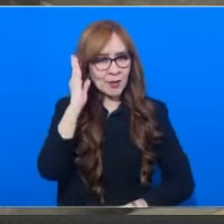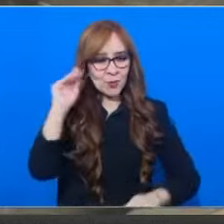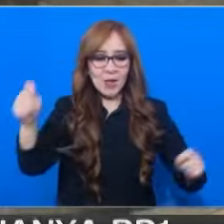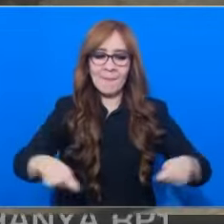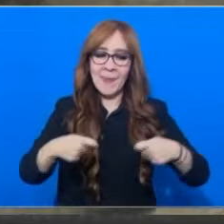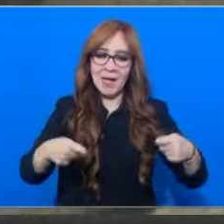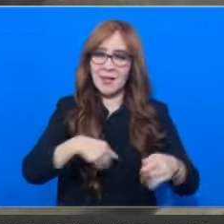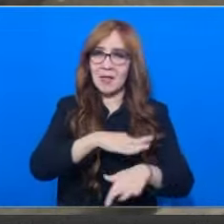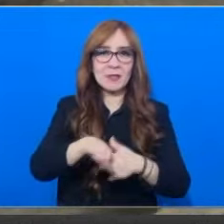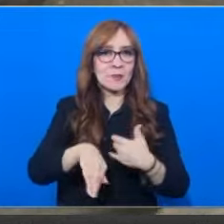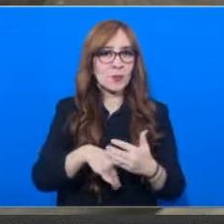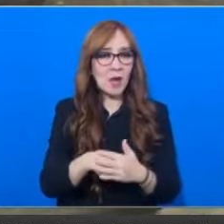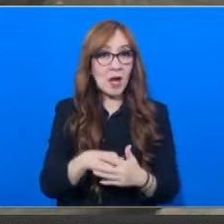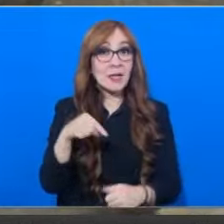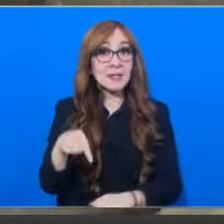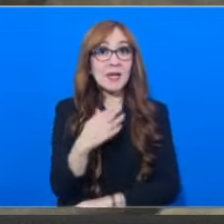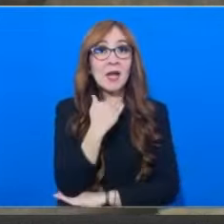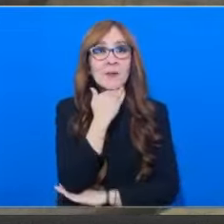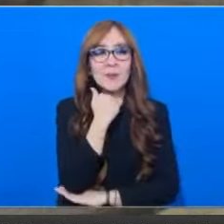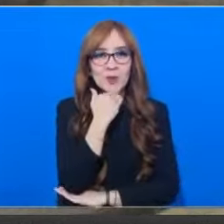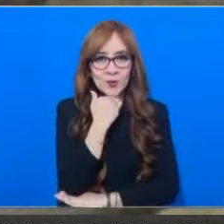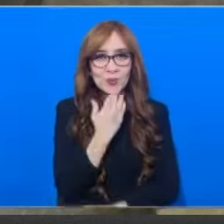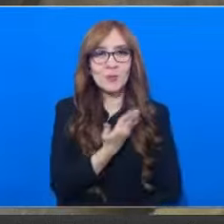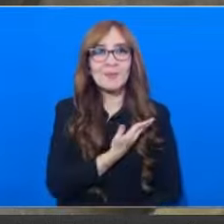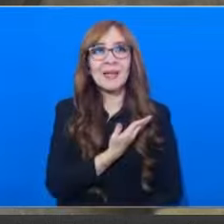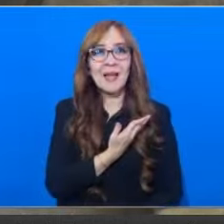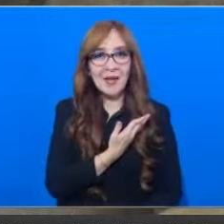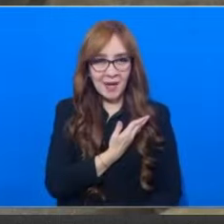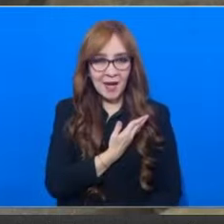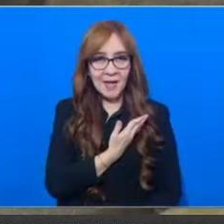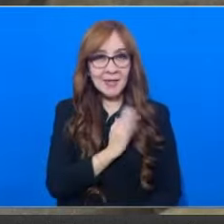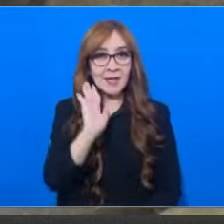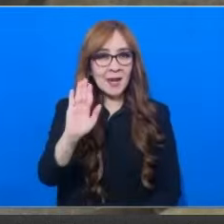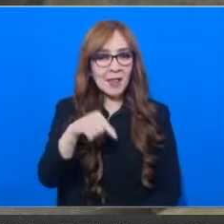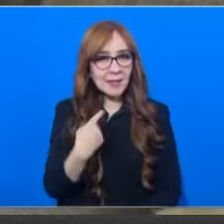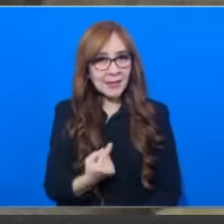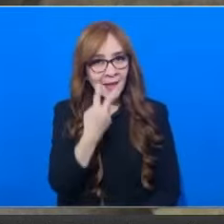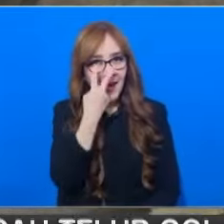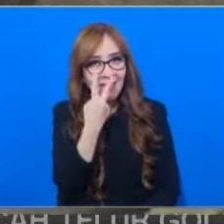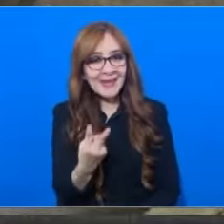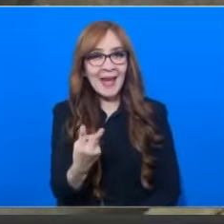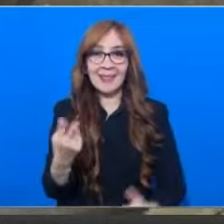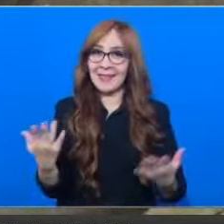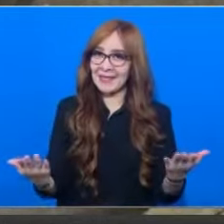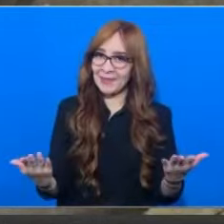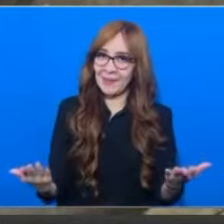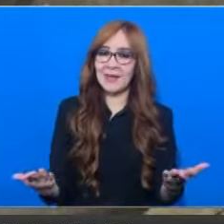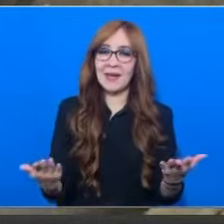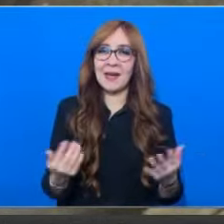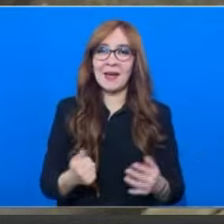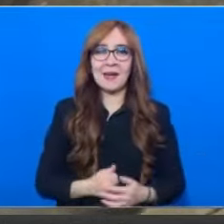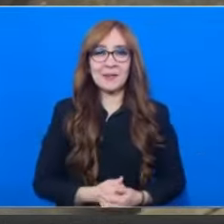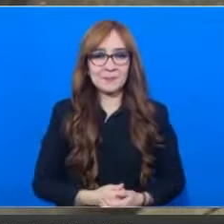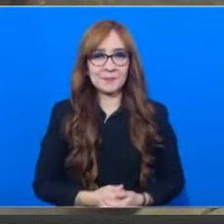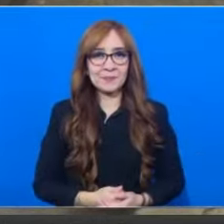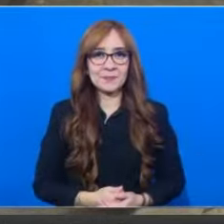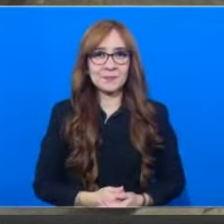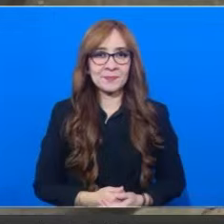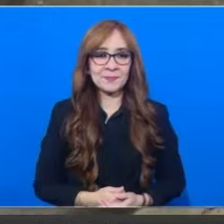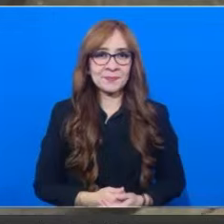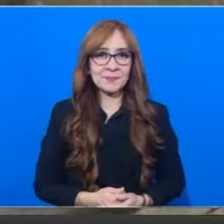sini. Jadi kita tinggal nunggu pelanggan untuk kita nanti lihat ya gimana mereka menikmati sate yang sudah ada sejak tahun 1981